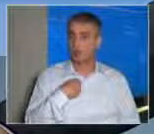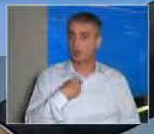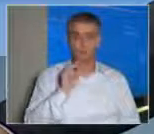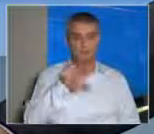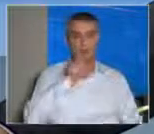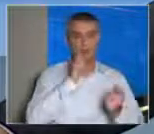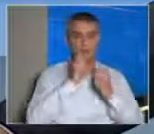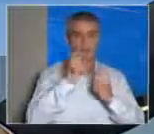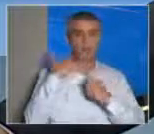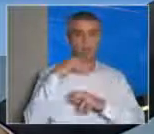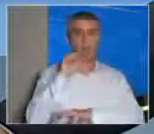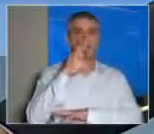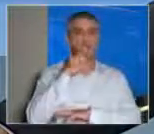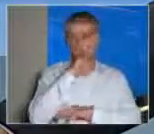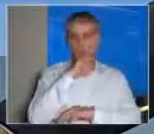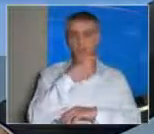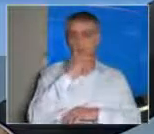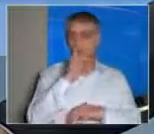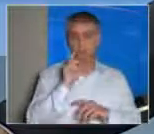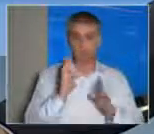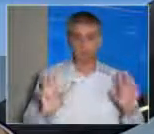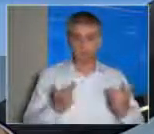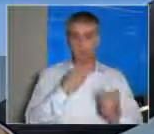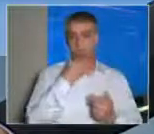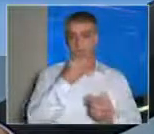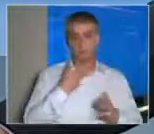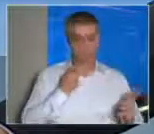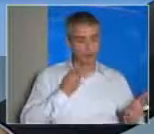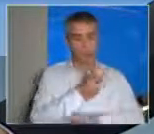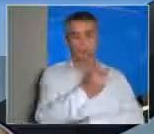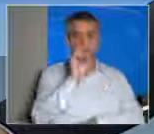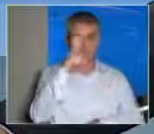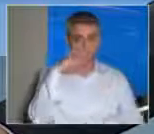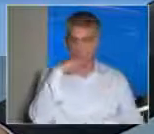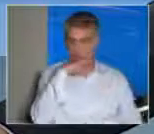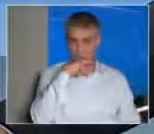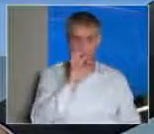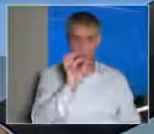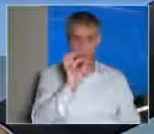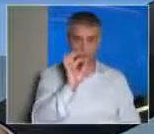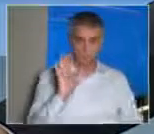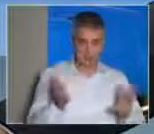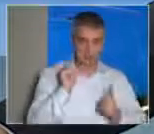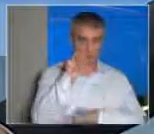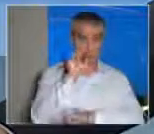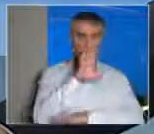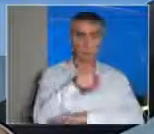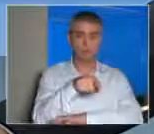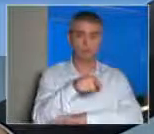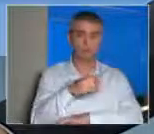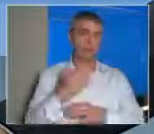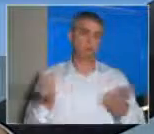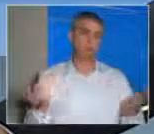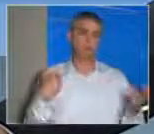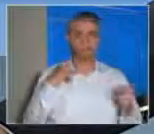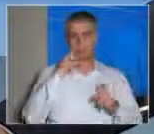לרעיון, אז הייתי בדיוק ברמזור אדום. אז שאלתי אם בשביל להזדרז מותר לי לחצות עכשיו רמזור אדום בשביל להזדרז לשידור. אוקיי. אנחנו